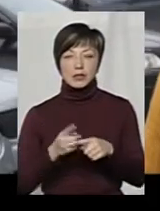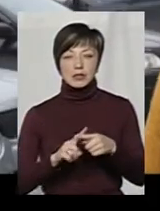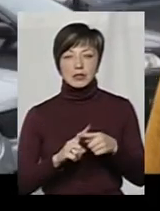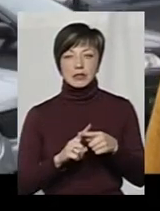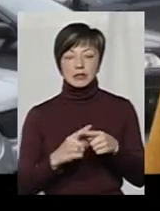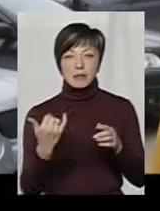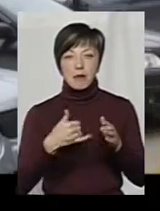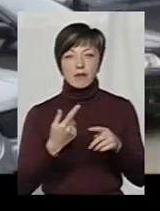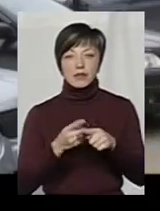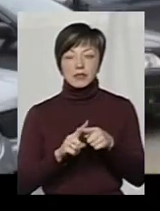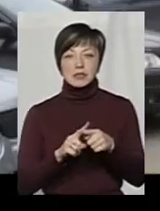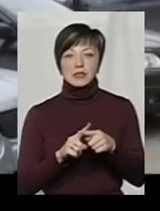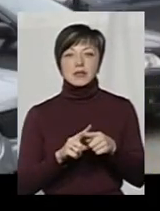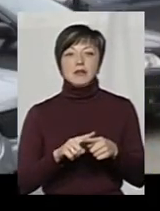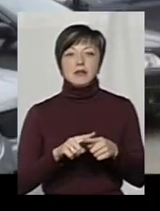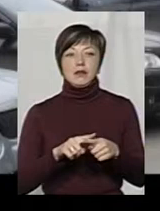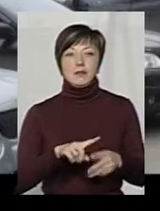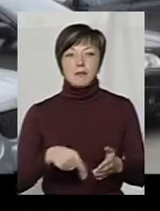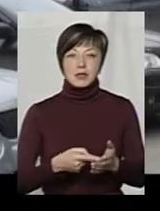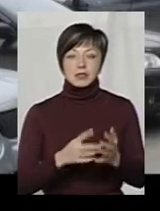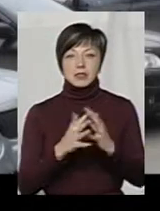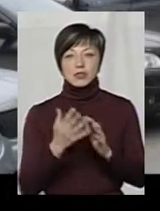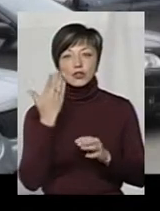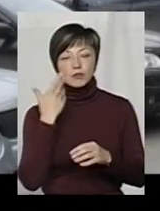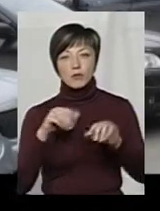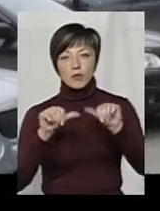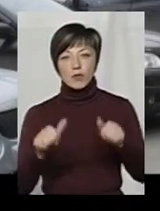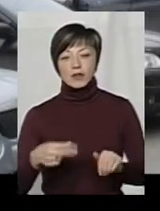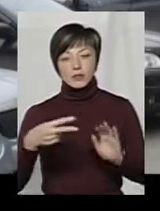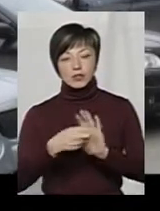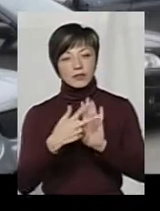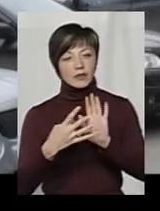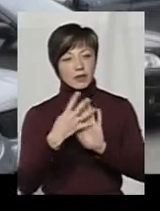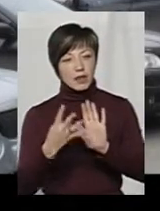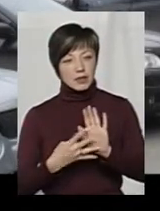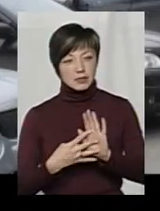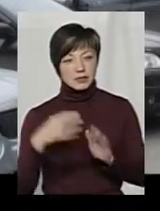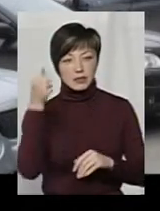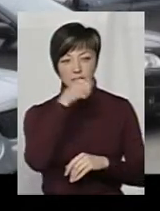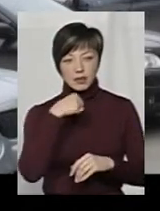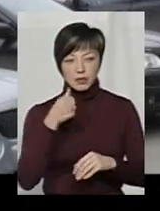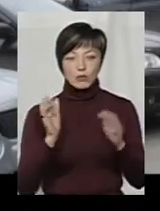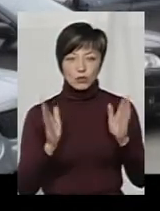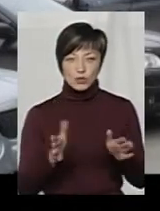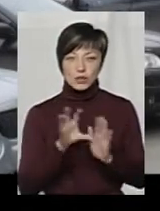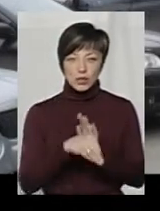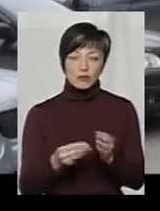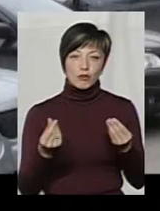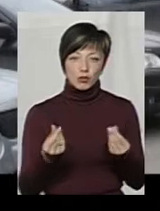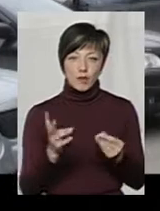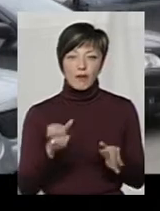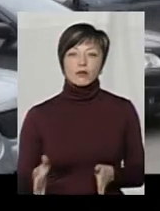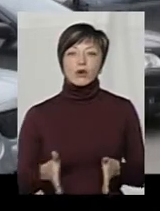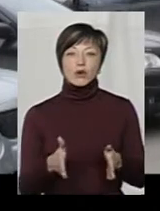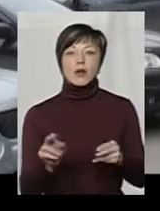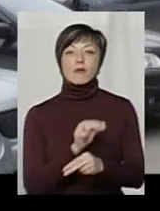населених пунктів. У мене таке запитання, чи при формуванні бюджету на 2019 рік будуть закладені кошти на